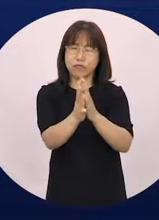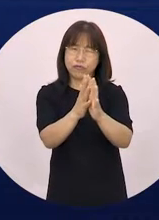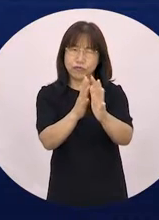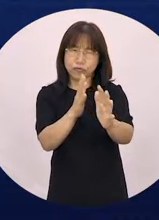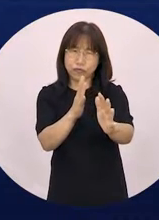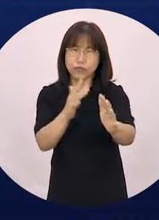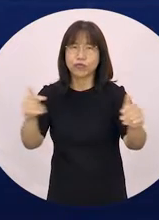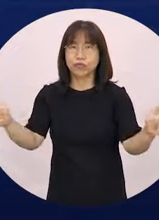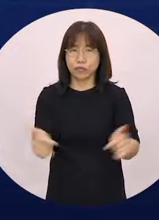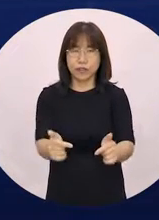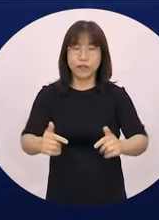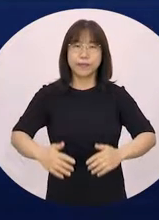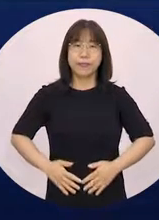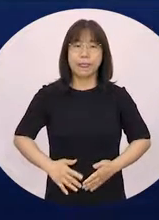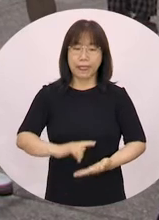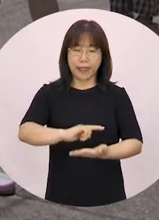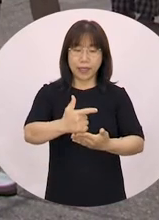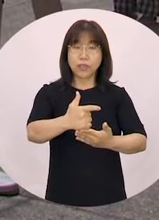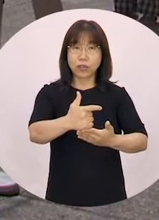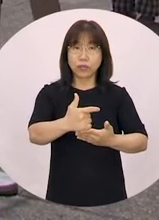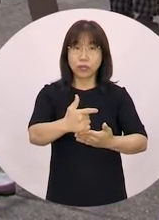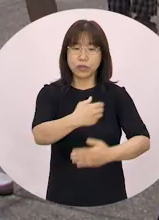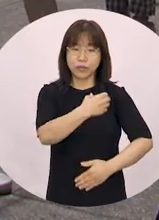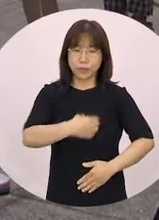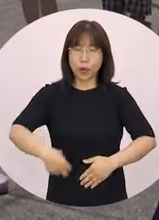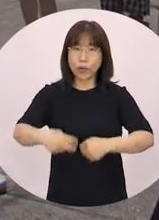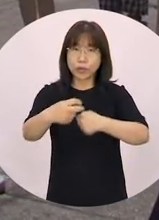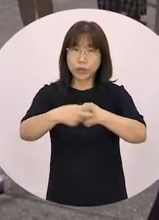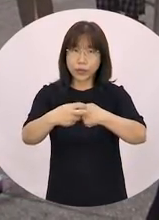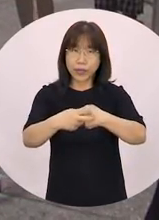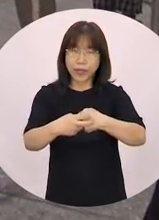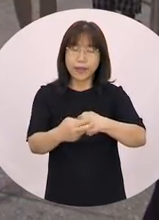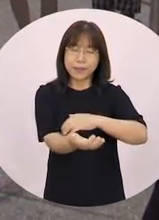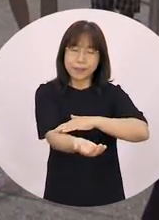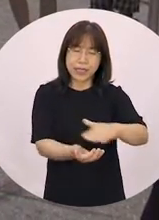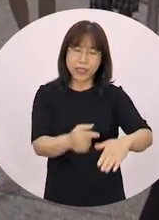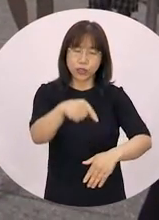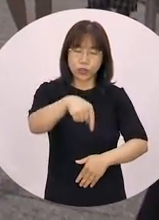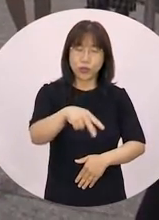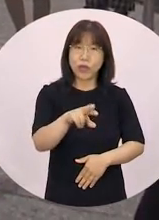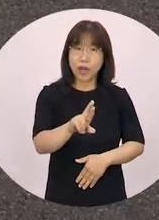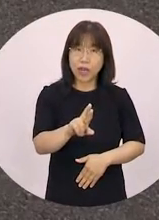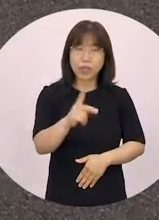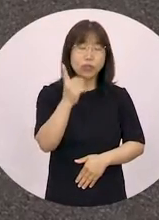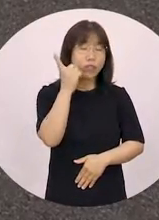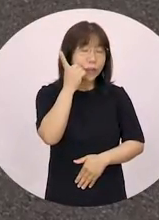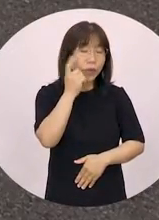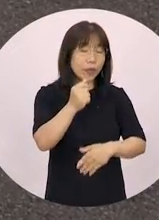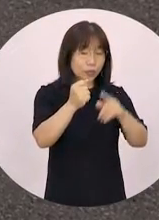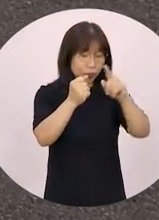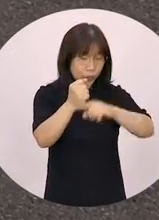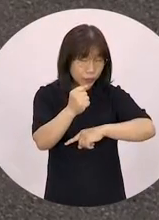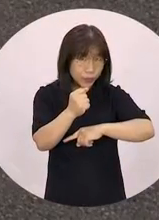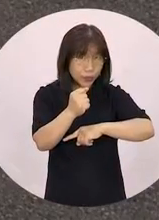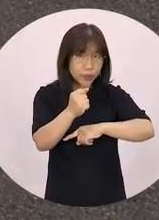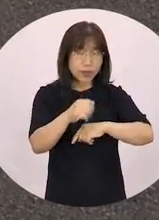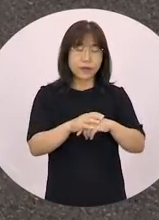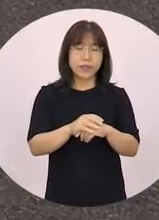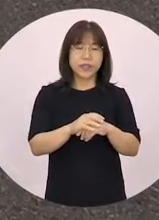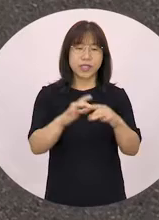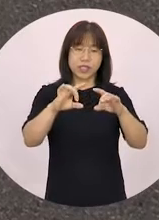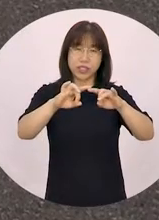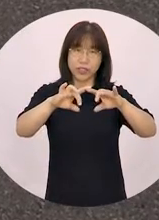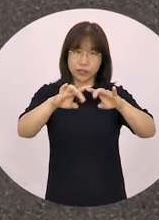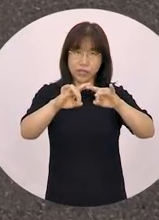줄어들 전망입니다. 강서구 보건소 선별진료소 현장에 비치된 QR코드를 스마트폰으로